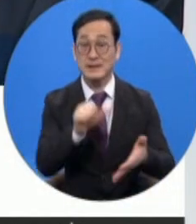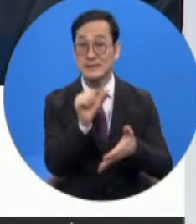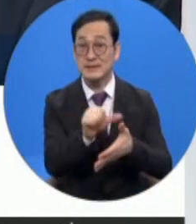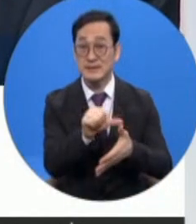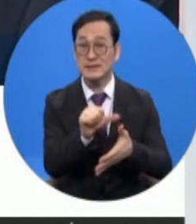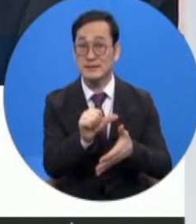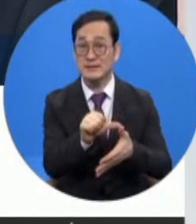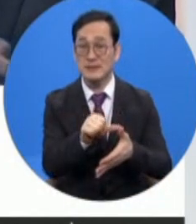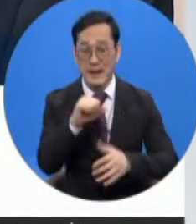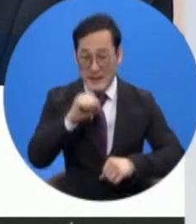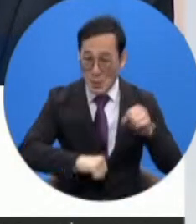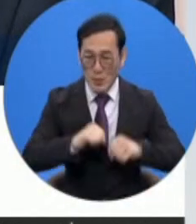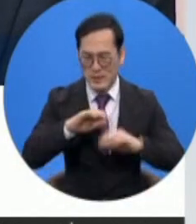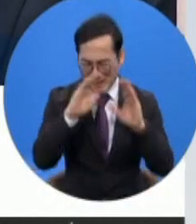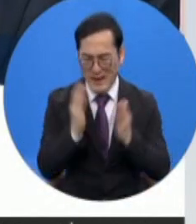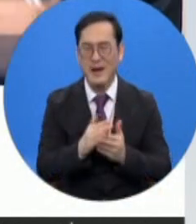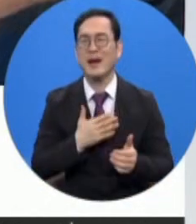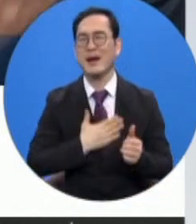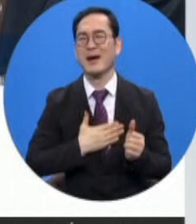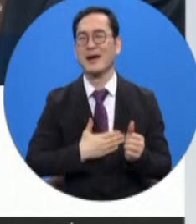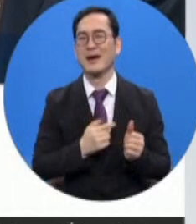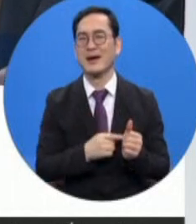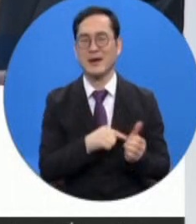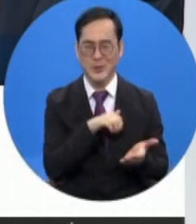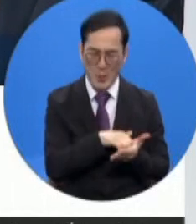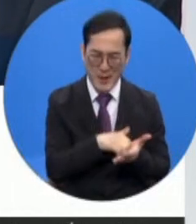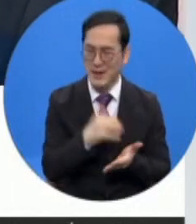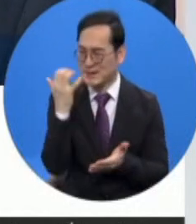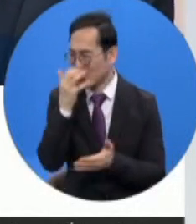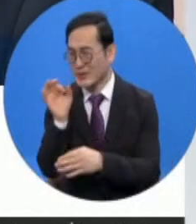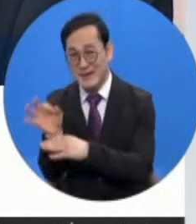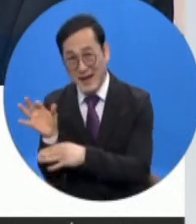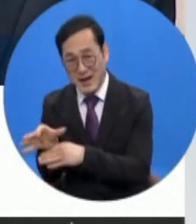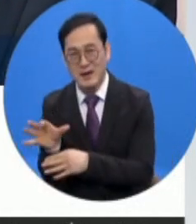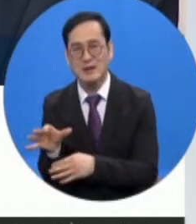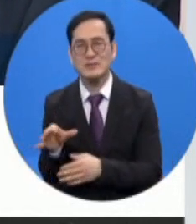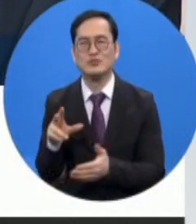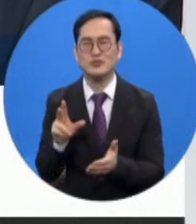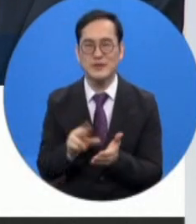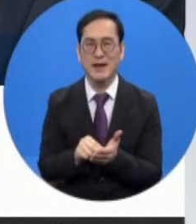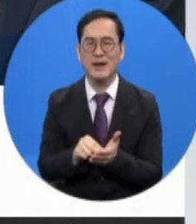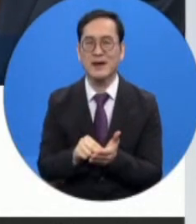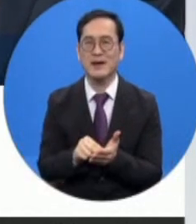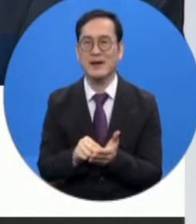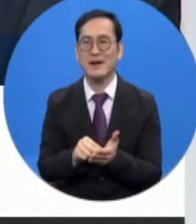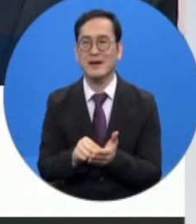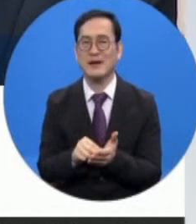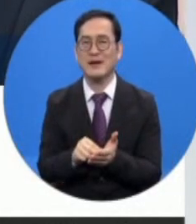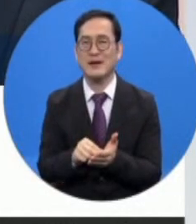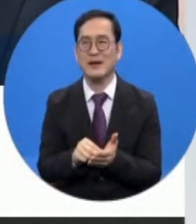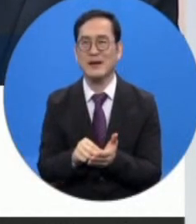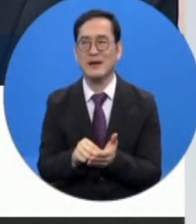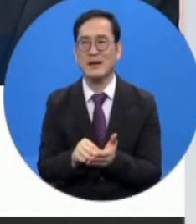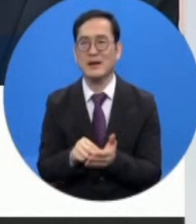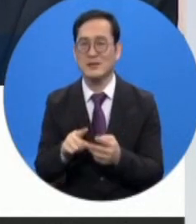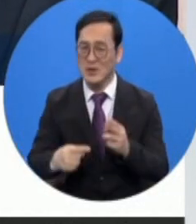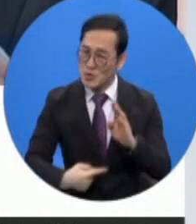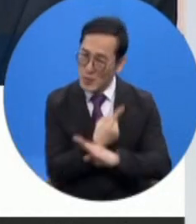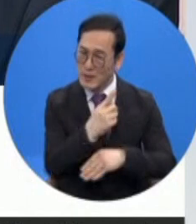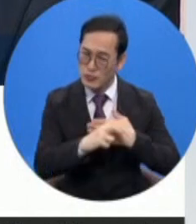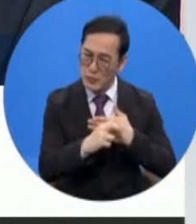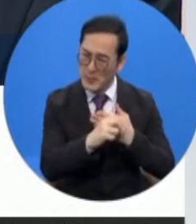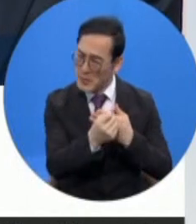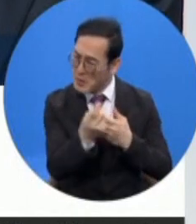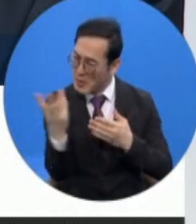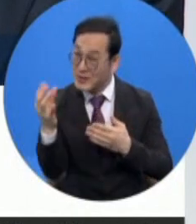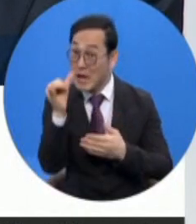가장 잘하는 거죠. 그래서 뭐 도박도 마찬가지고 성매매 문제도 마찬가지고 그것도 만약 부적절한 활동들이 있었다면 거기에